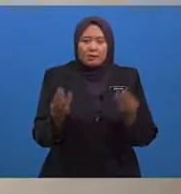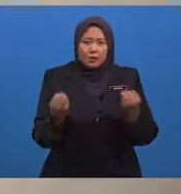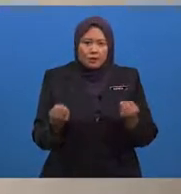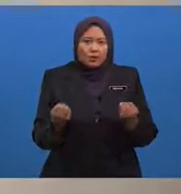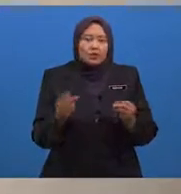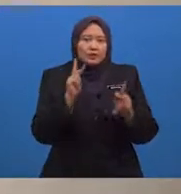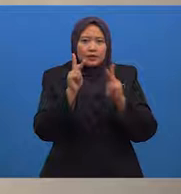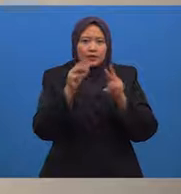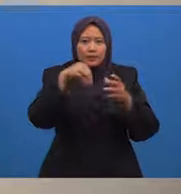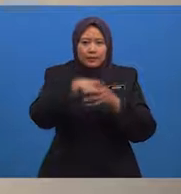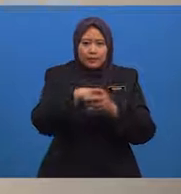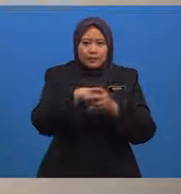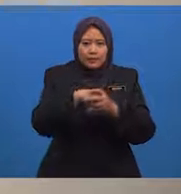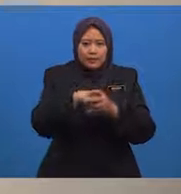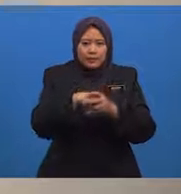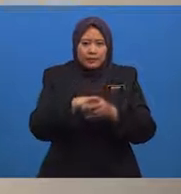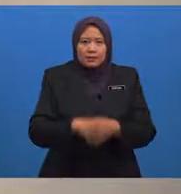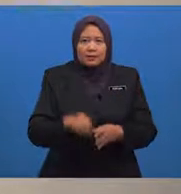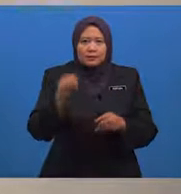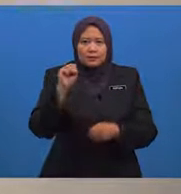mempunyai kaitan dengan tema.